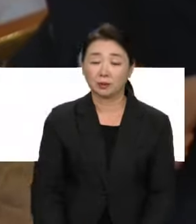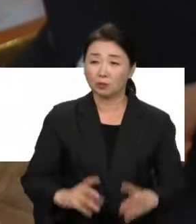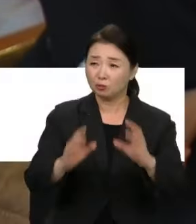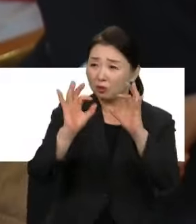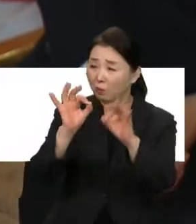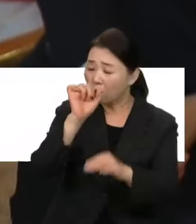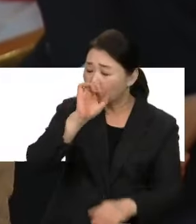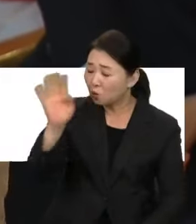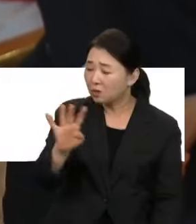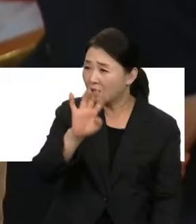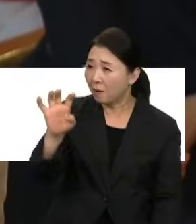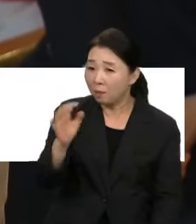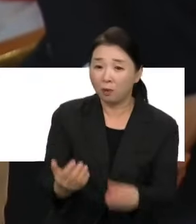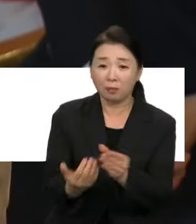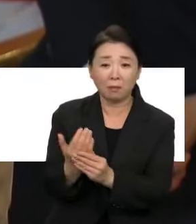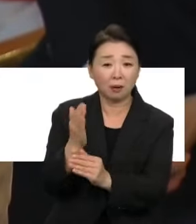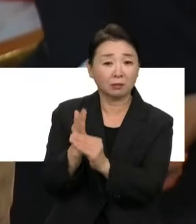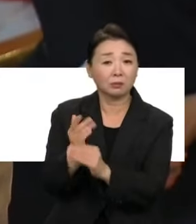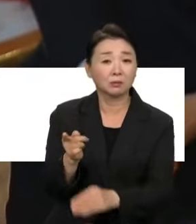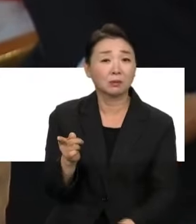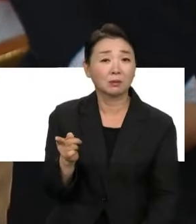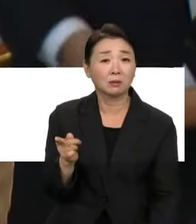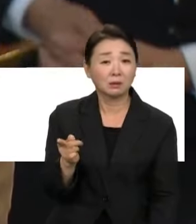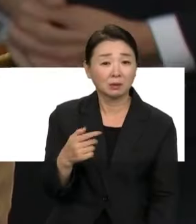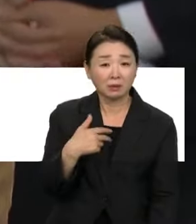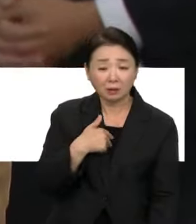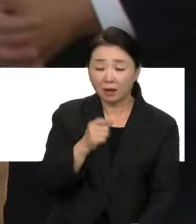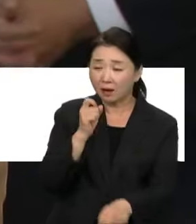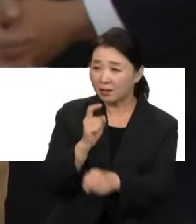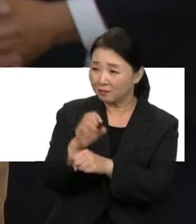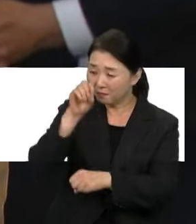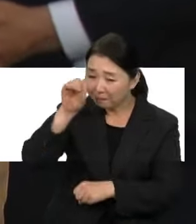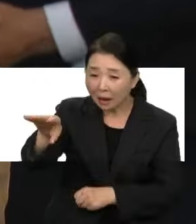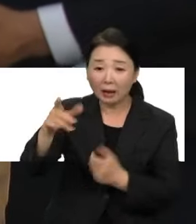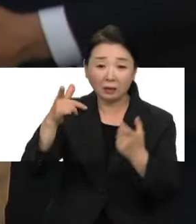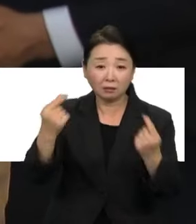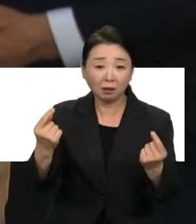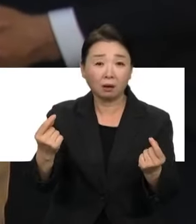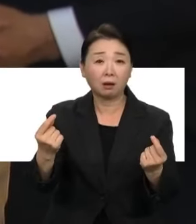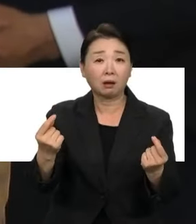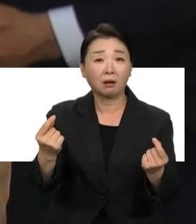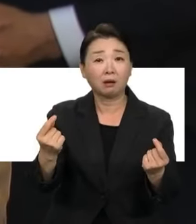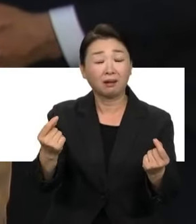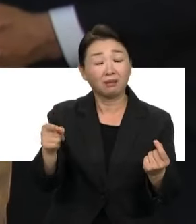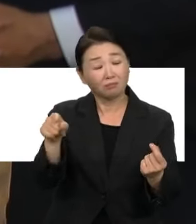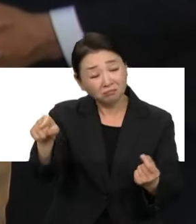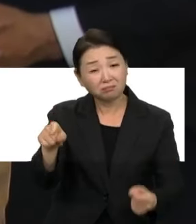안 좋은 일들이 반복해서 생기고 있습니다. 제가 이미 말씀드린 그런 조치들을